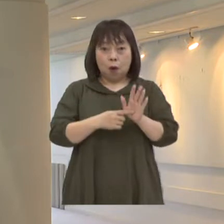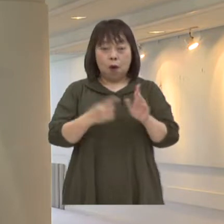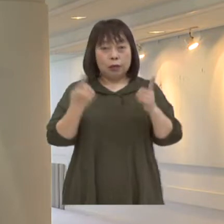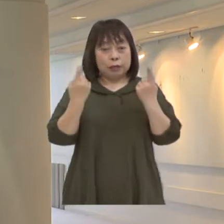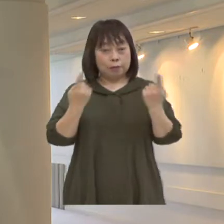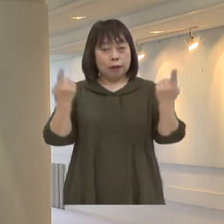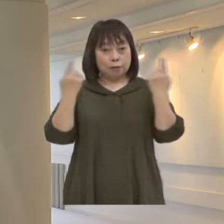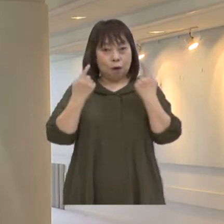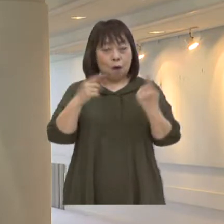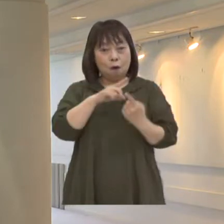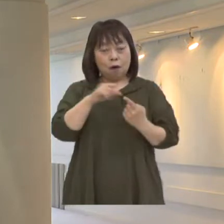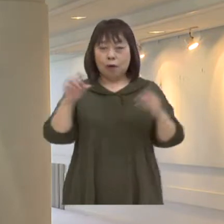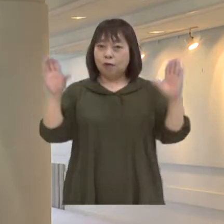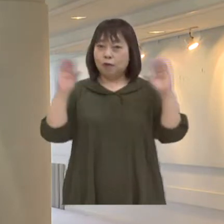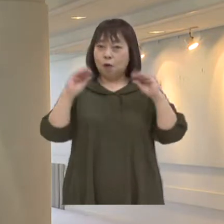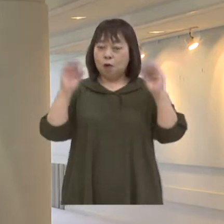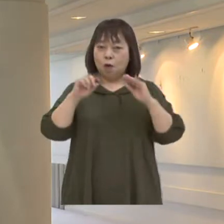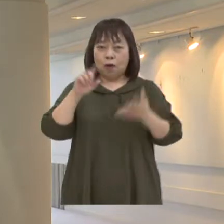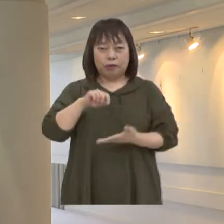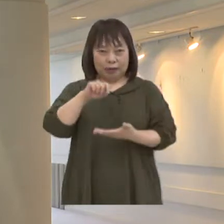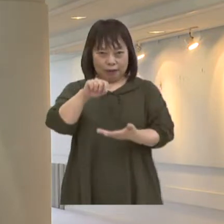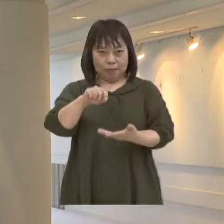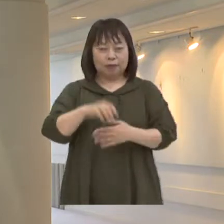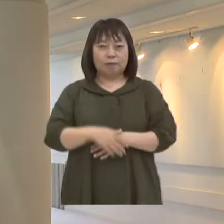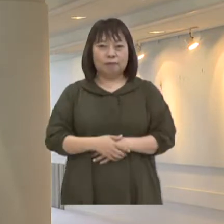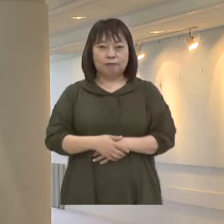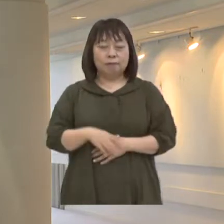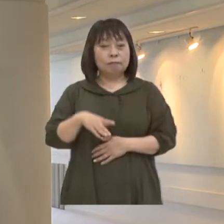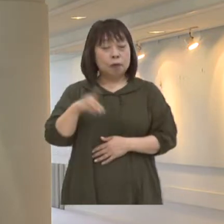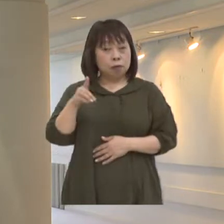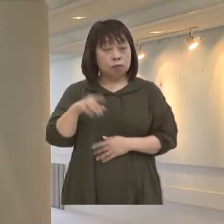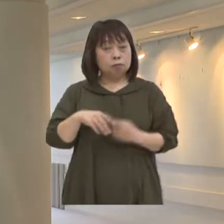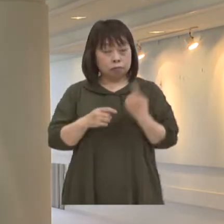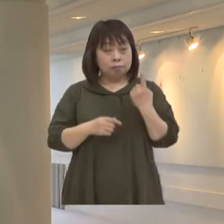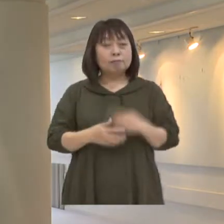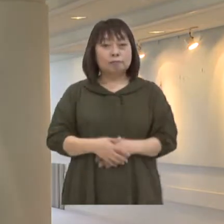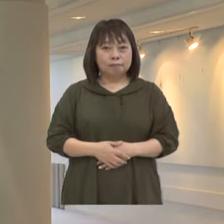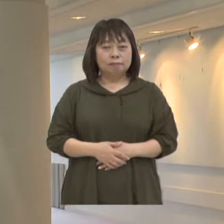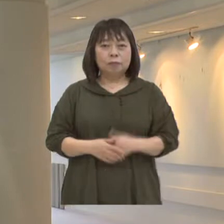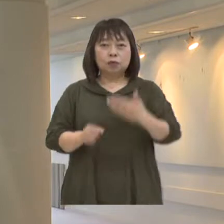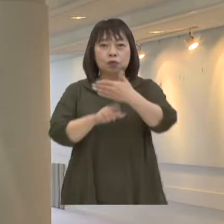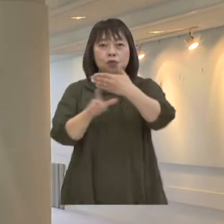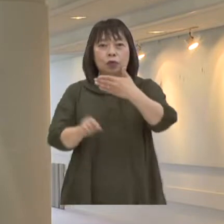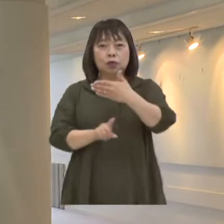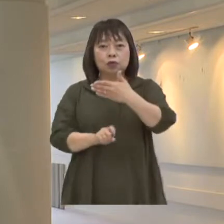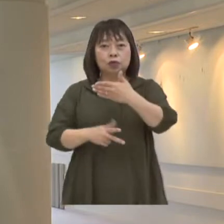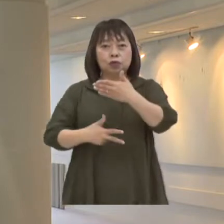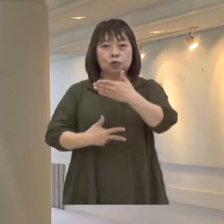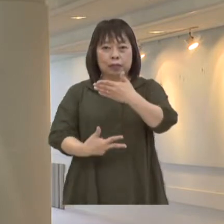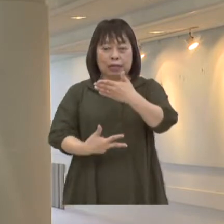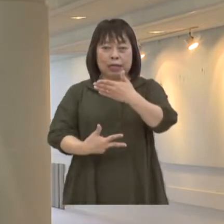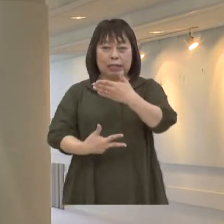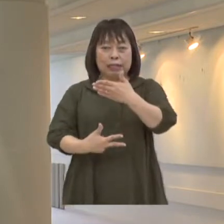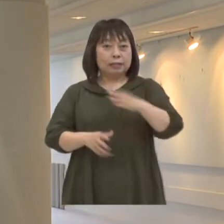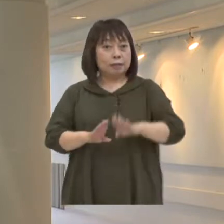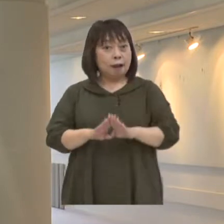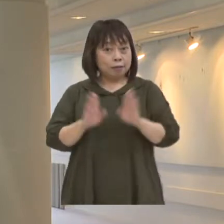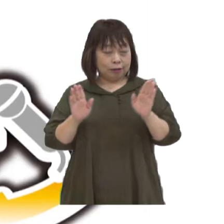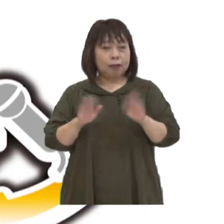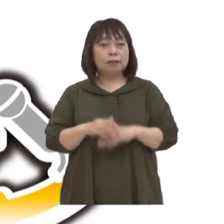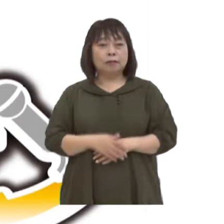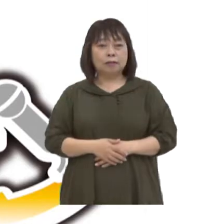ントなどの情報をお伝えしていきます。まず紹介するのは9月17日土曜日に開催